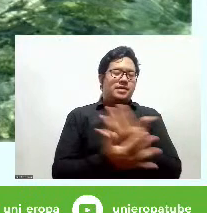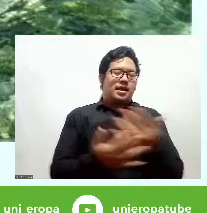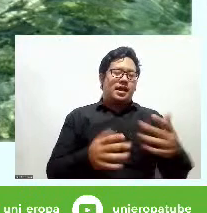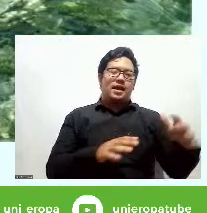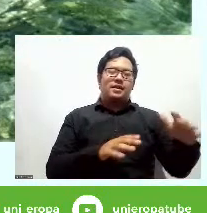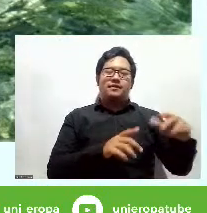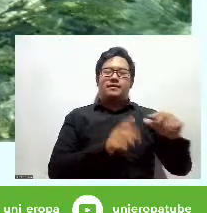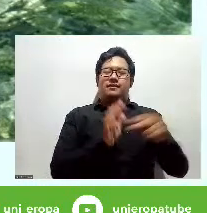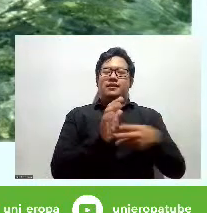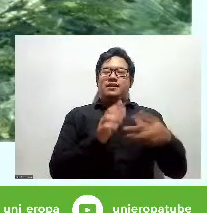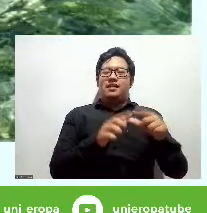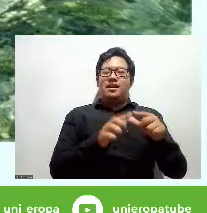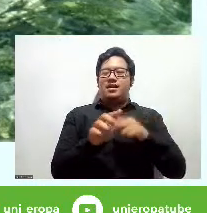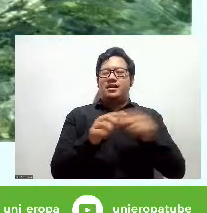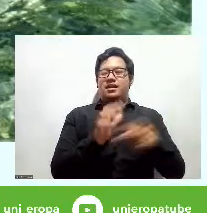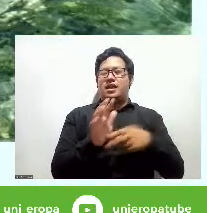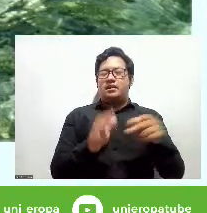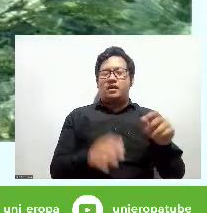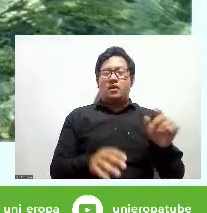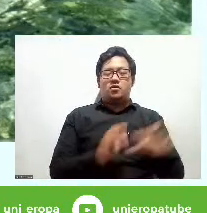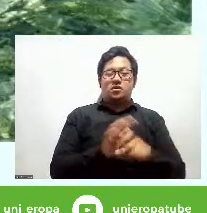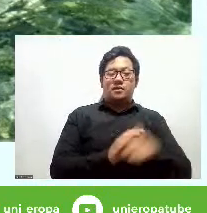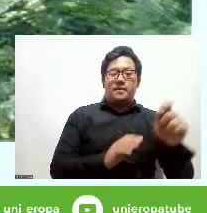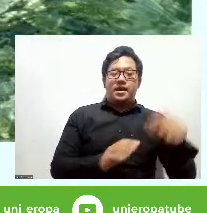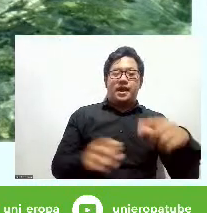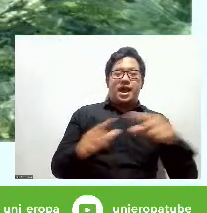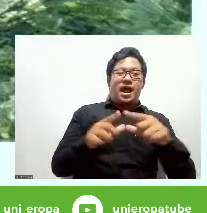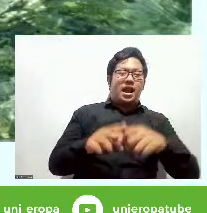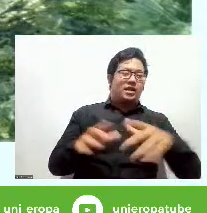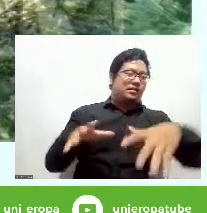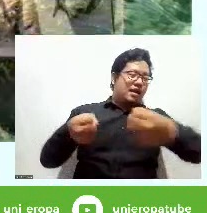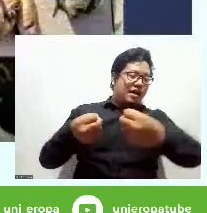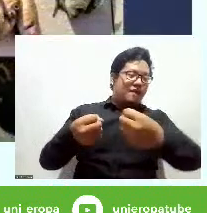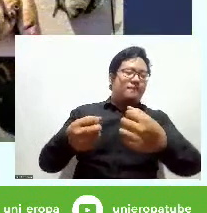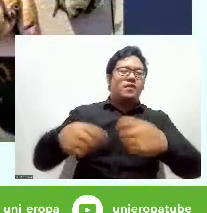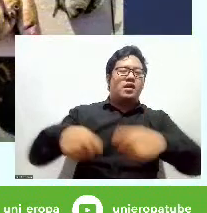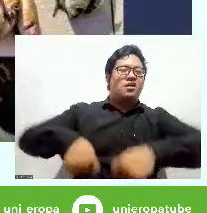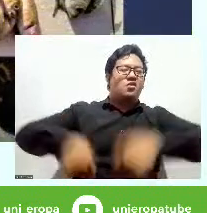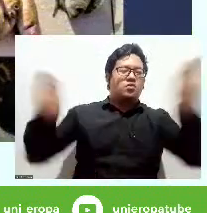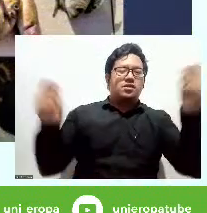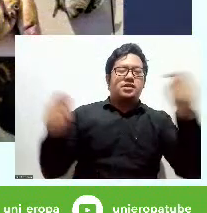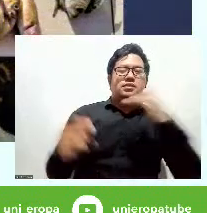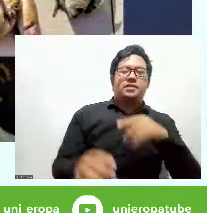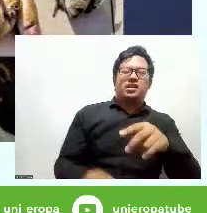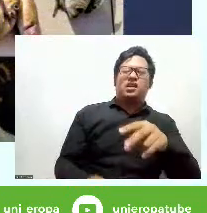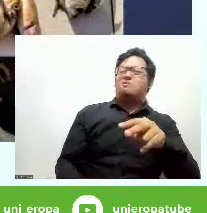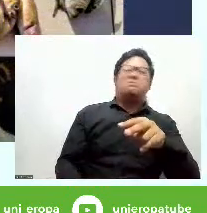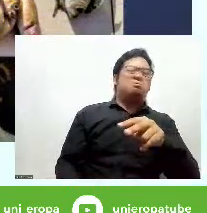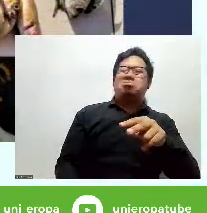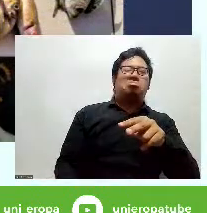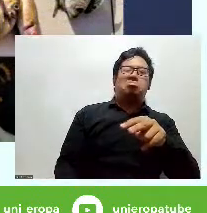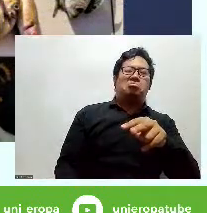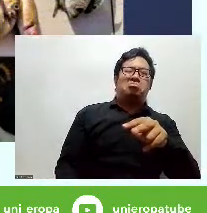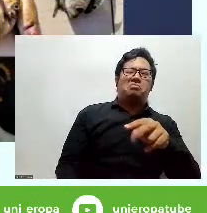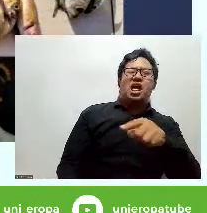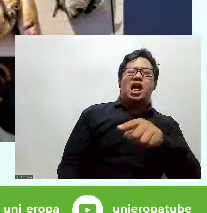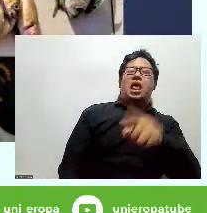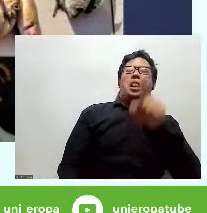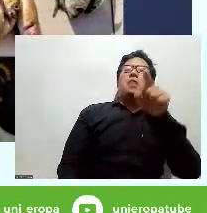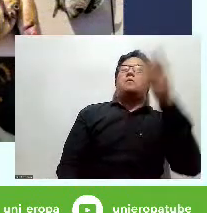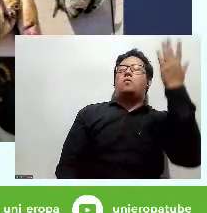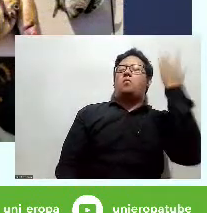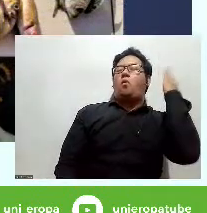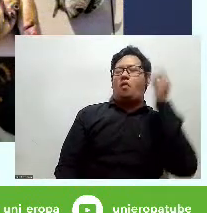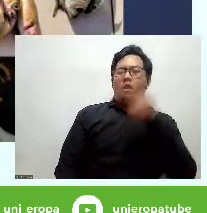Ia menggunakan alat tangkap yang merusak enggak gaul banget nih pakainya passwordnya begituan jadul banget nih misalnya gitu yah kalau